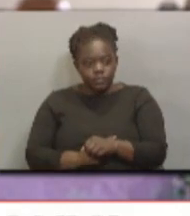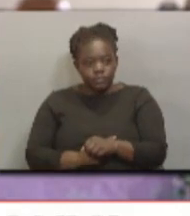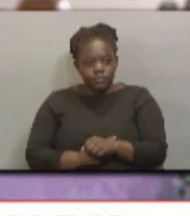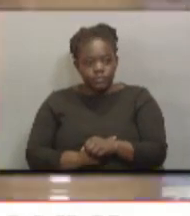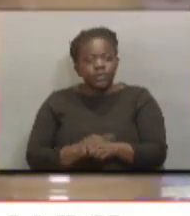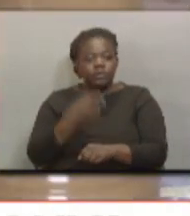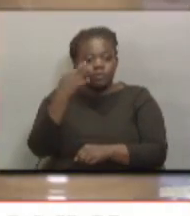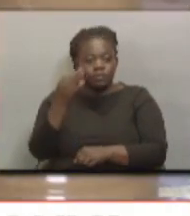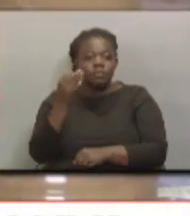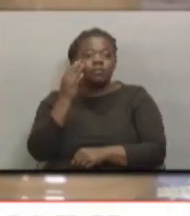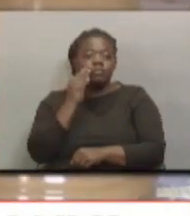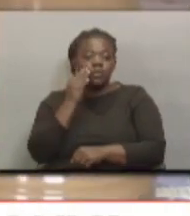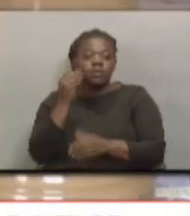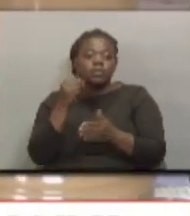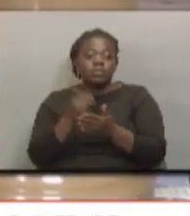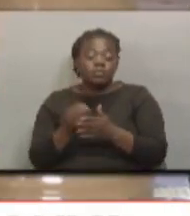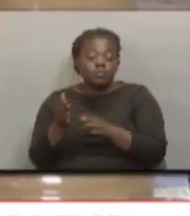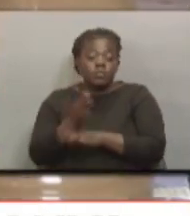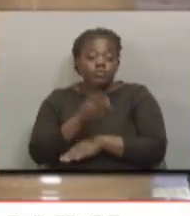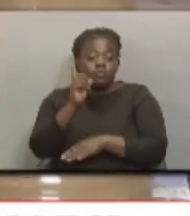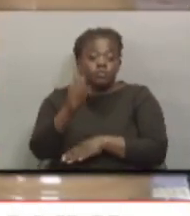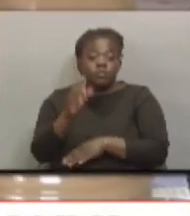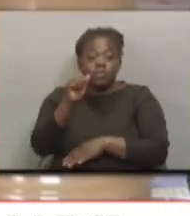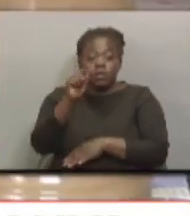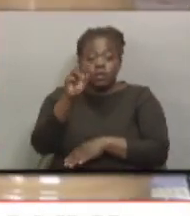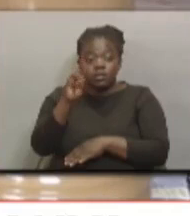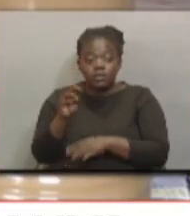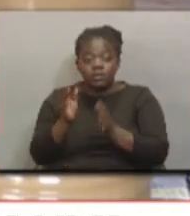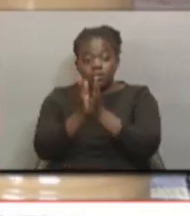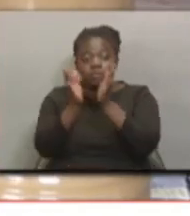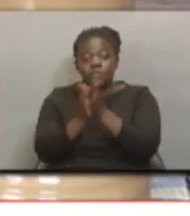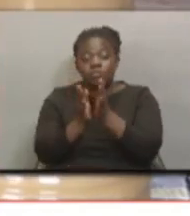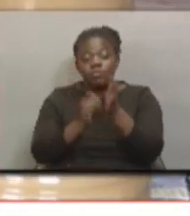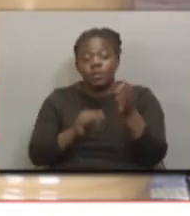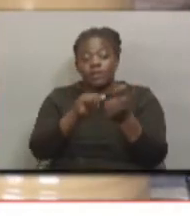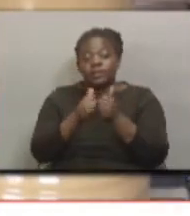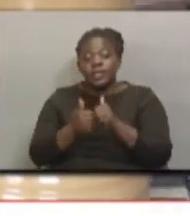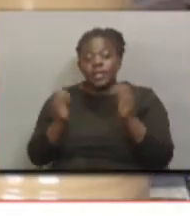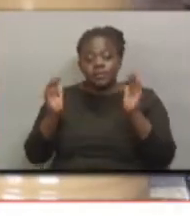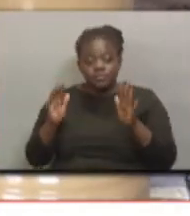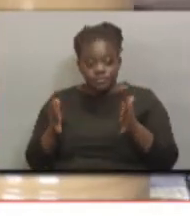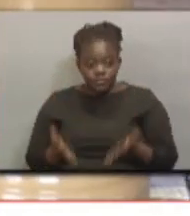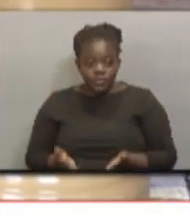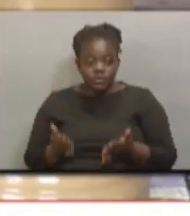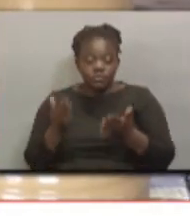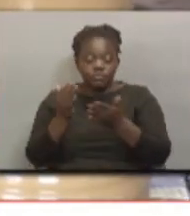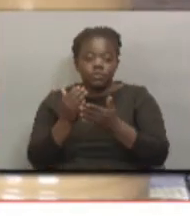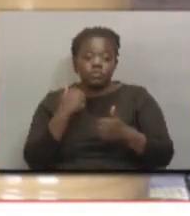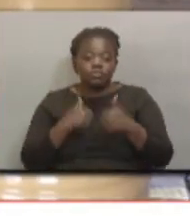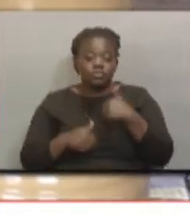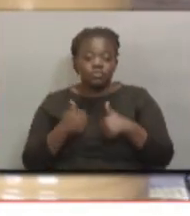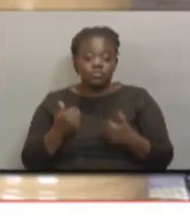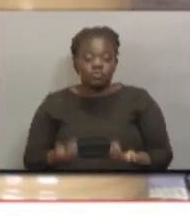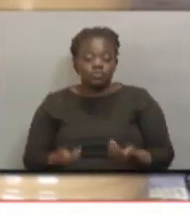Three also. Ng'ensimbi z'emyoga tezinnajja, atimu atubulidde nti balina okusomozebwa okw'amaanyi ddala olw'amagoba amangi kwe